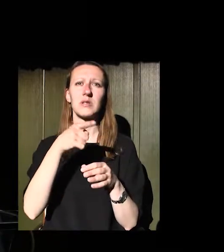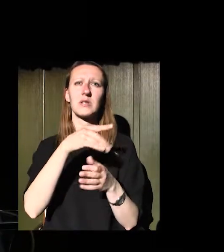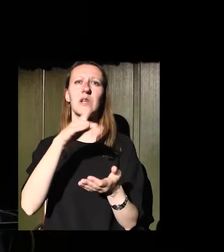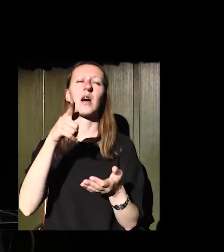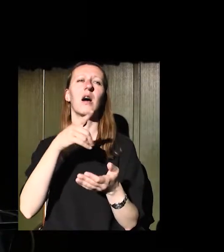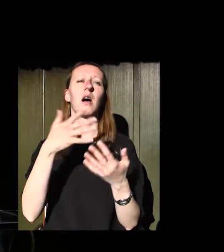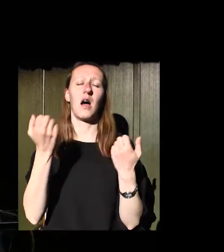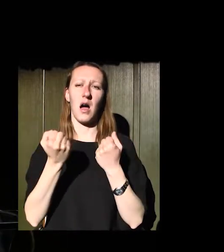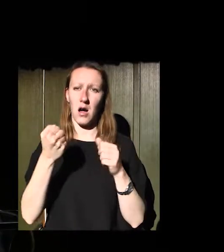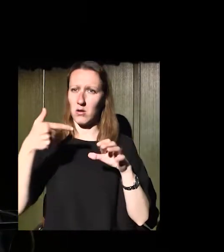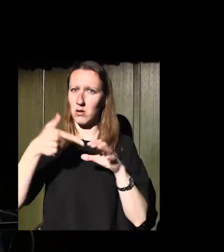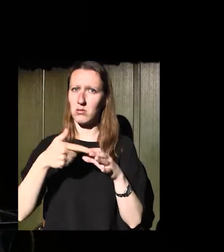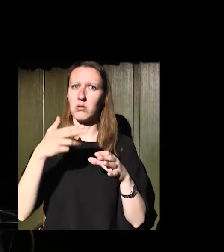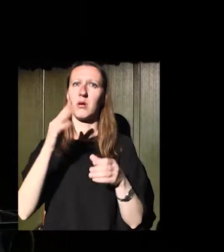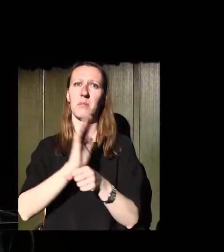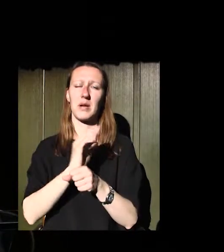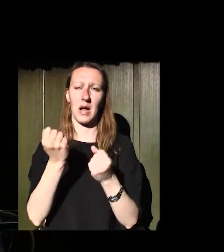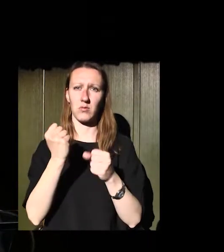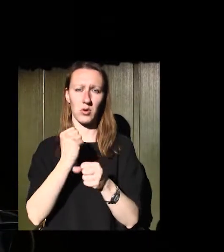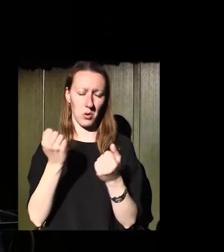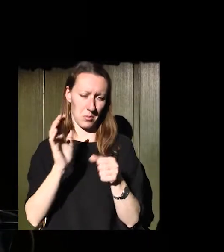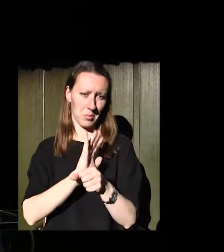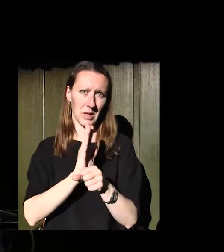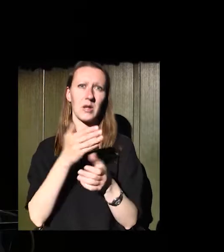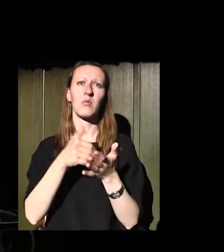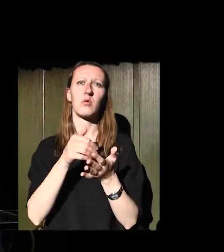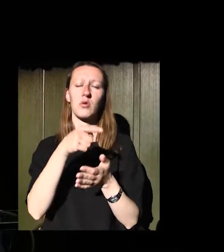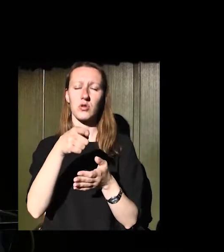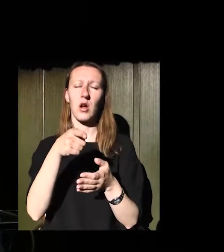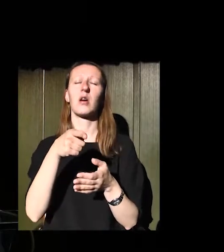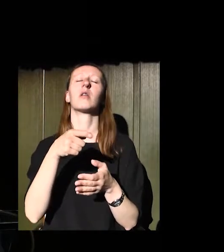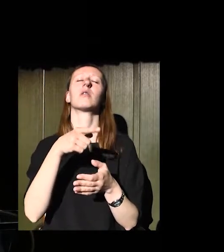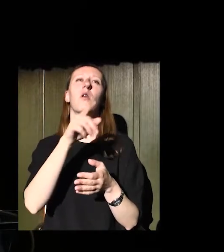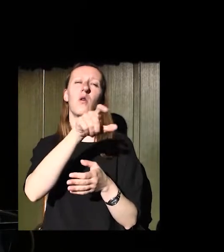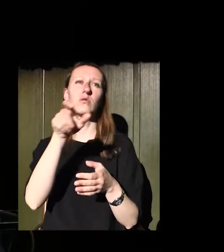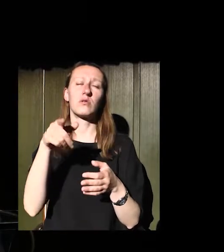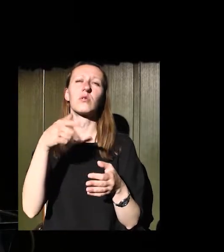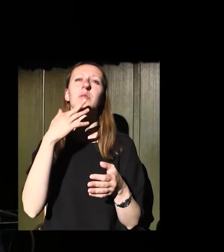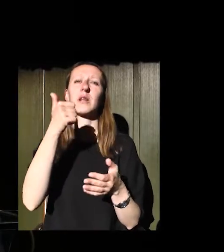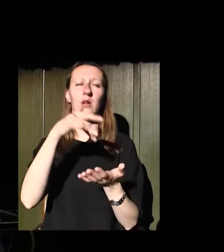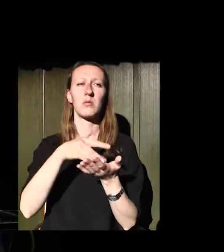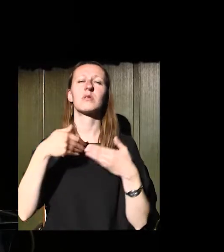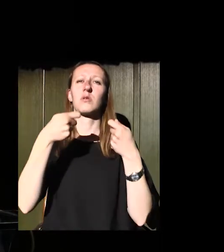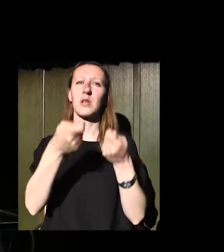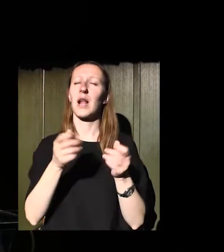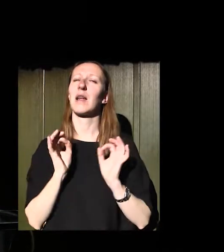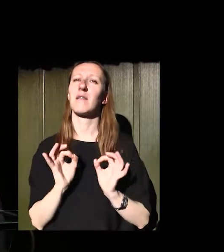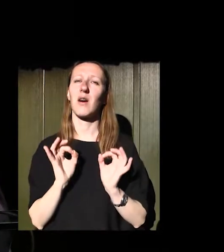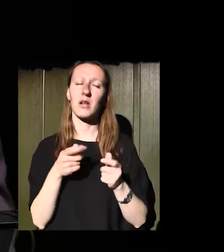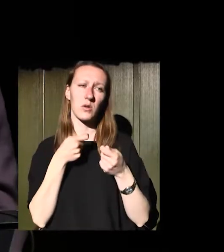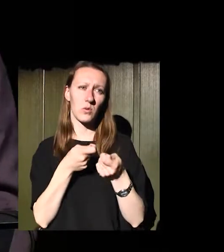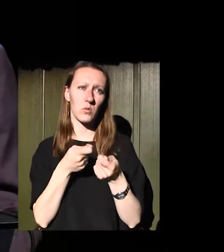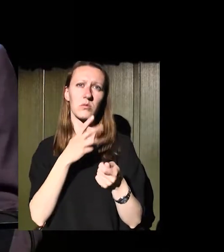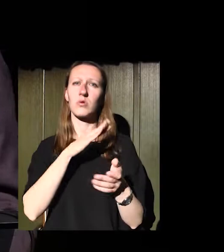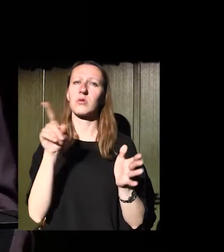za opskrbu motornih vozila klasičnim autoplinom, potrošačima smo na jednom mjestu ponudili